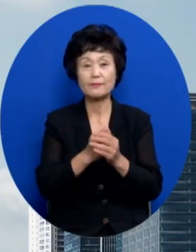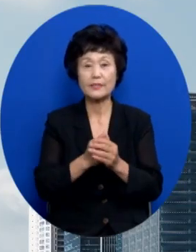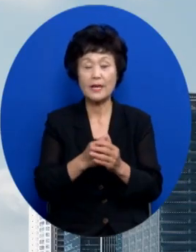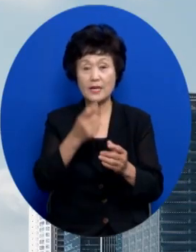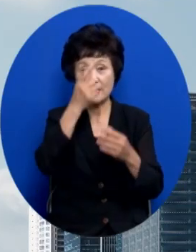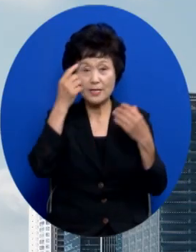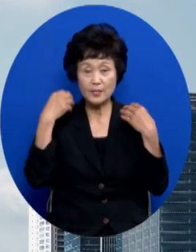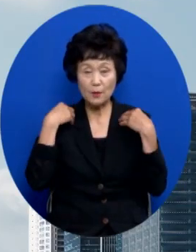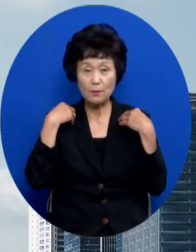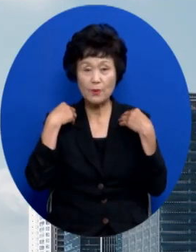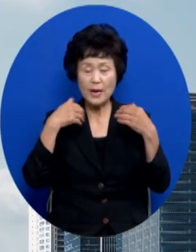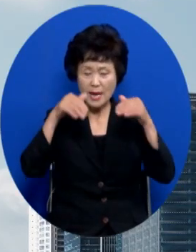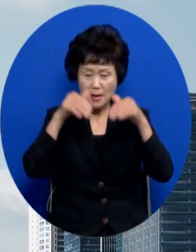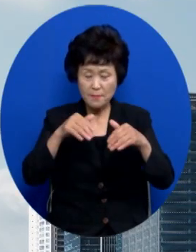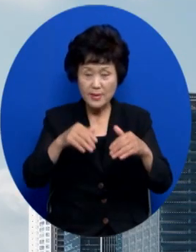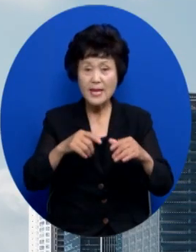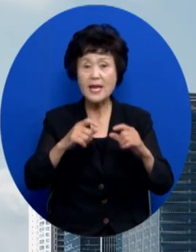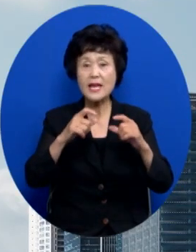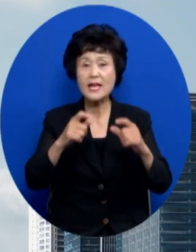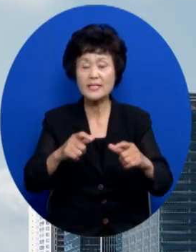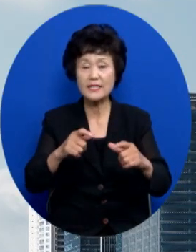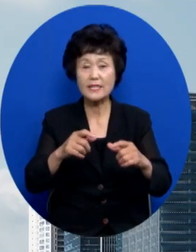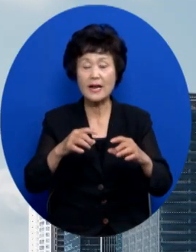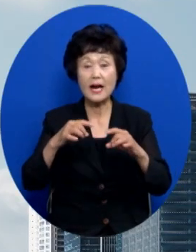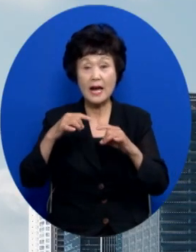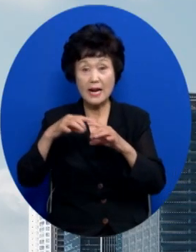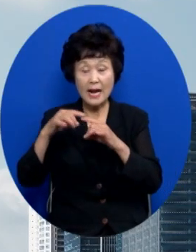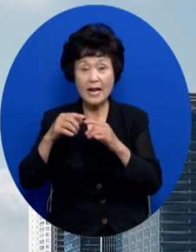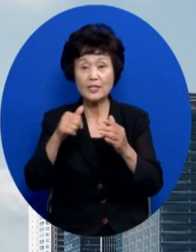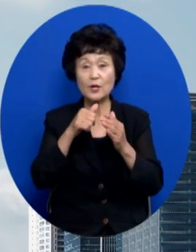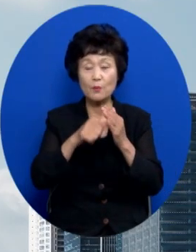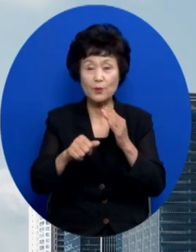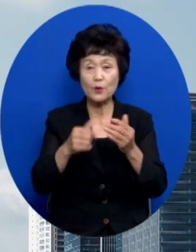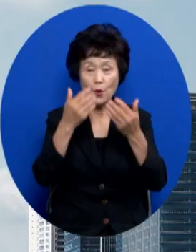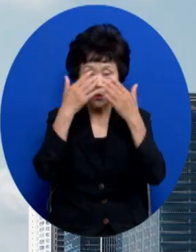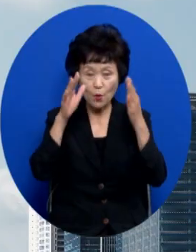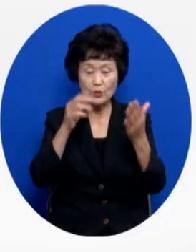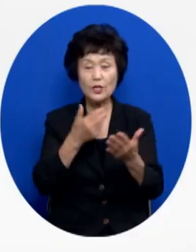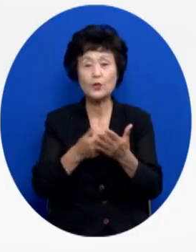정부가 후후 피해 지역 가전제품 무상 수리 서비스를 확대 운영합니다.